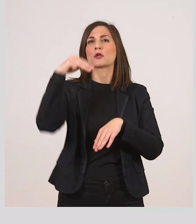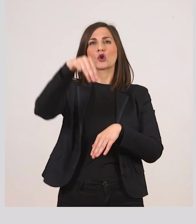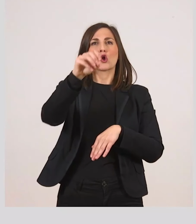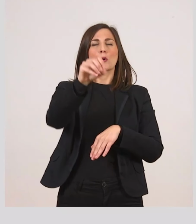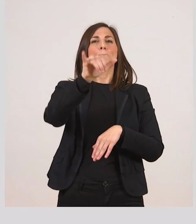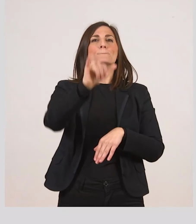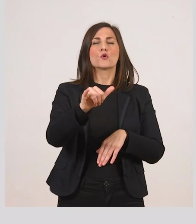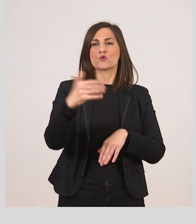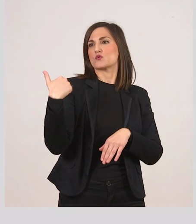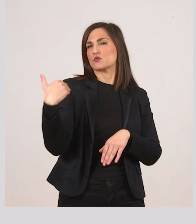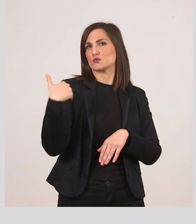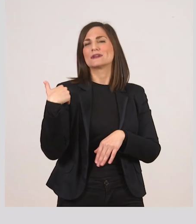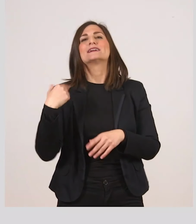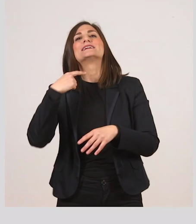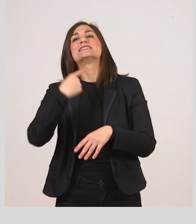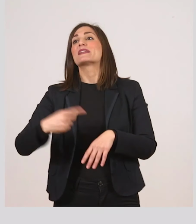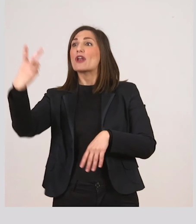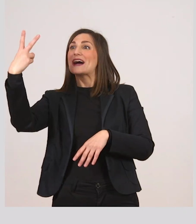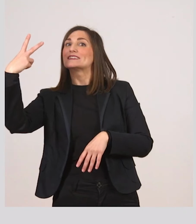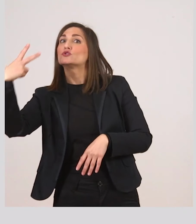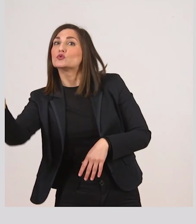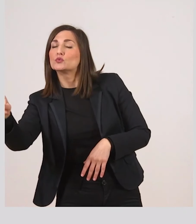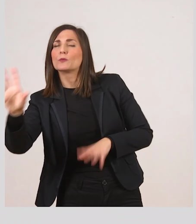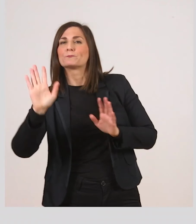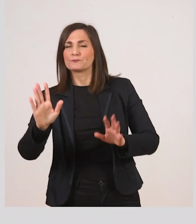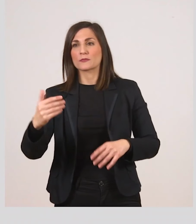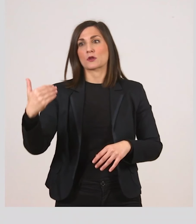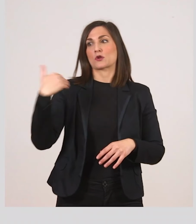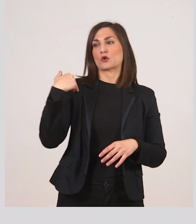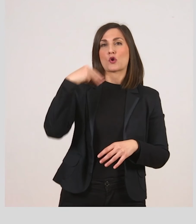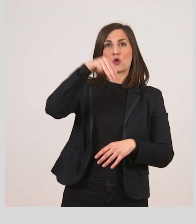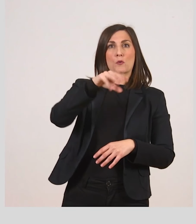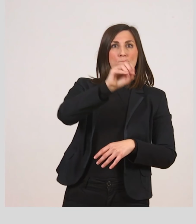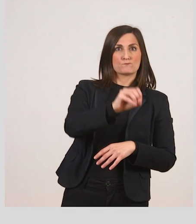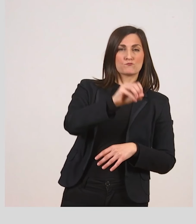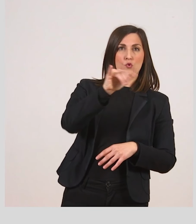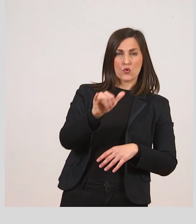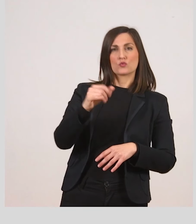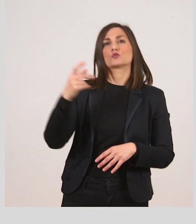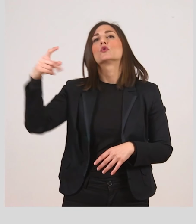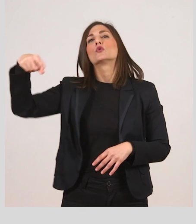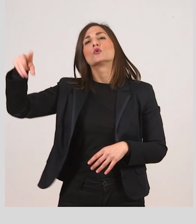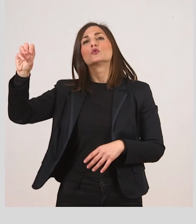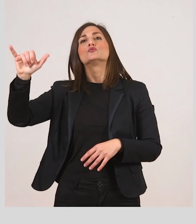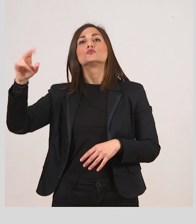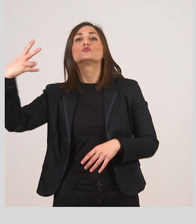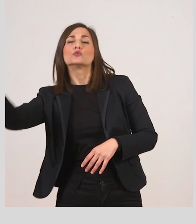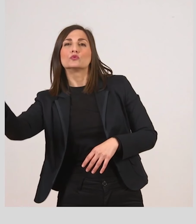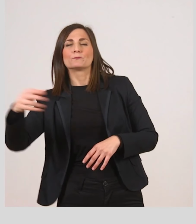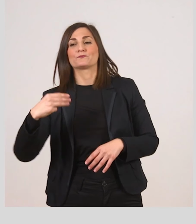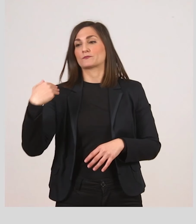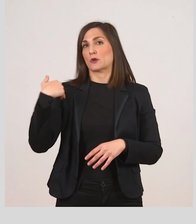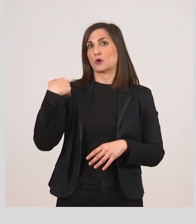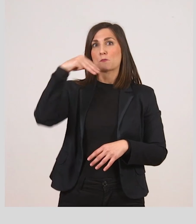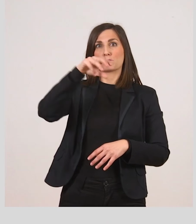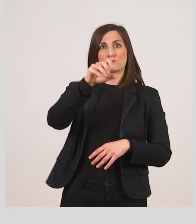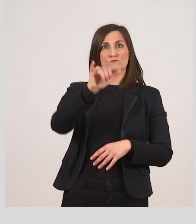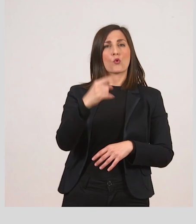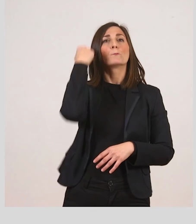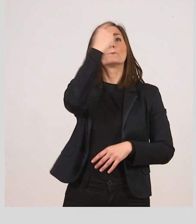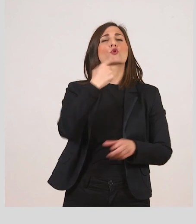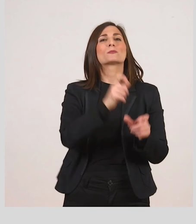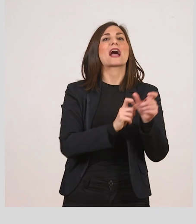για τη συμπεριφορά του. Πολύ ωραία. Έχω δύο αντωνυμίες. Τις βρήκατε? Μου, προσωπική, ωραία. Και το του, τη δική του